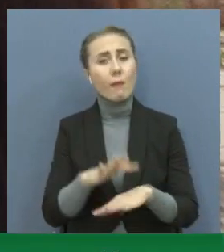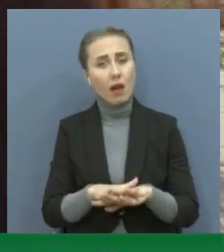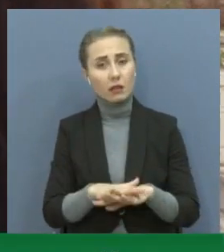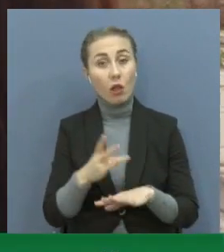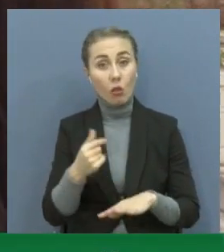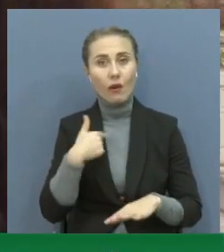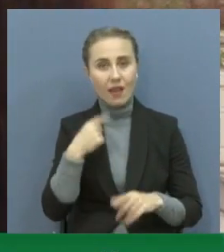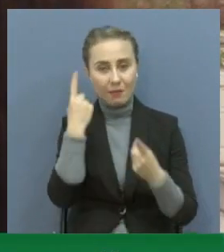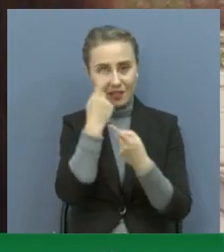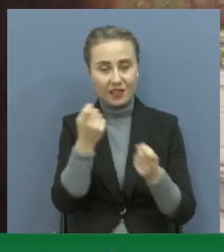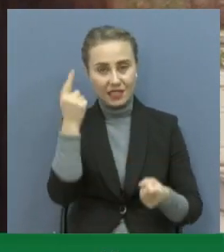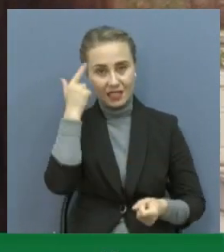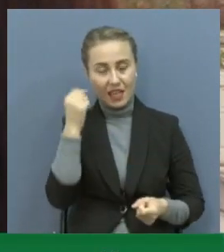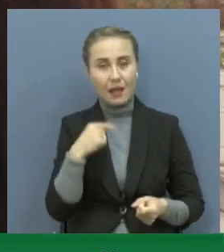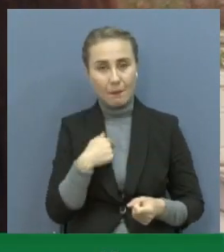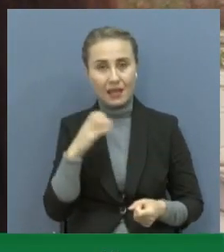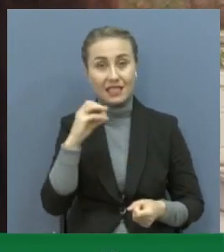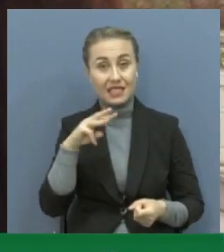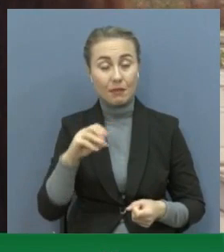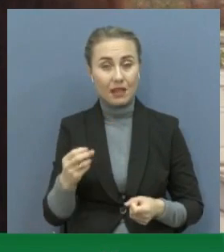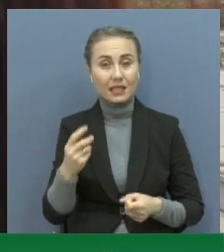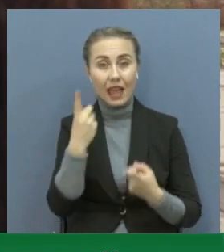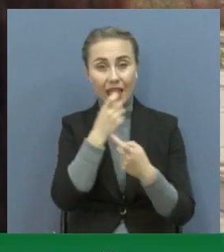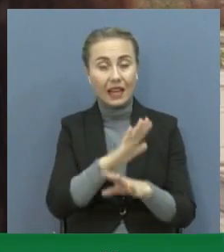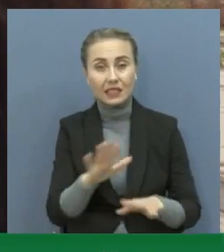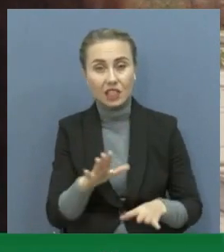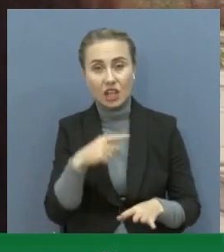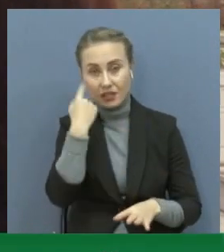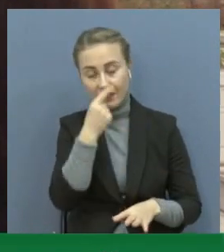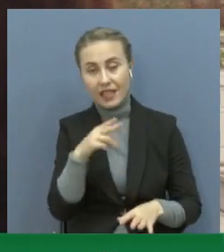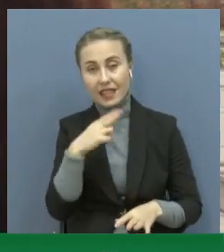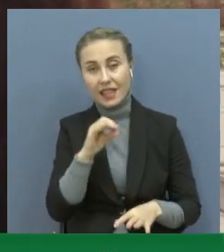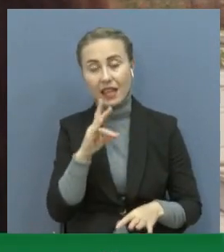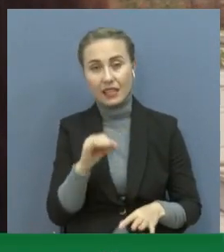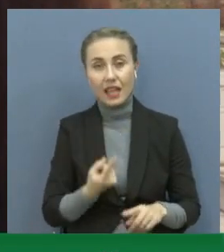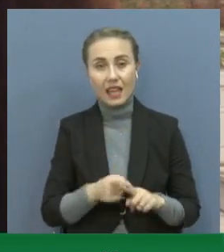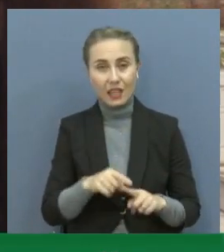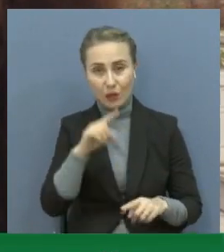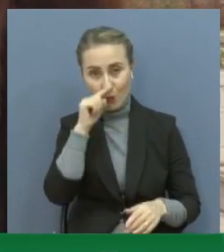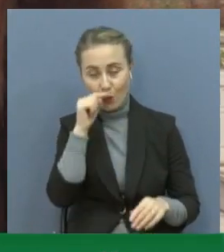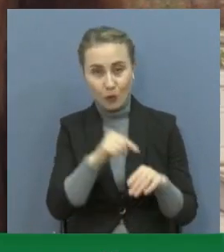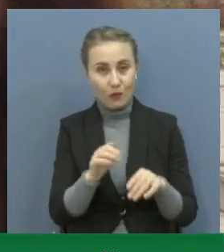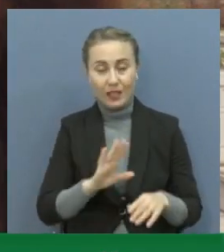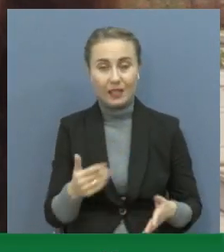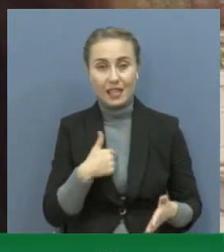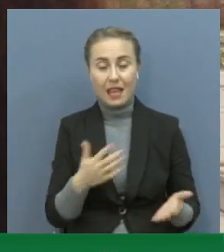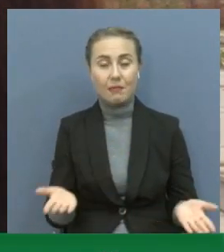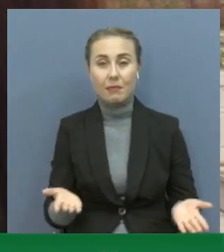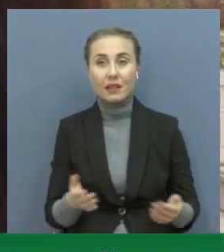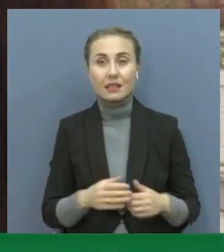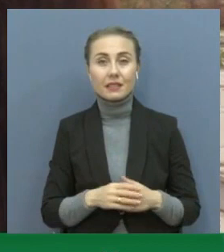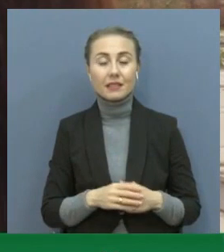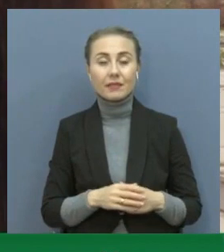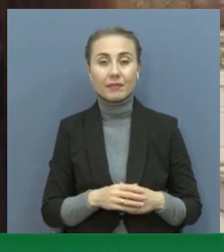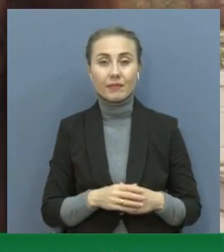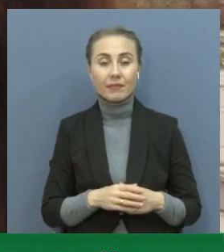была проинформирована, и мне приходили смс о неразглашении персональных данных, на такие уловки, конечно же, я не попалась.